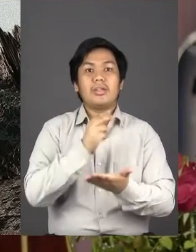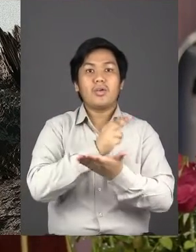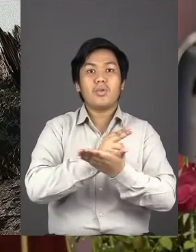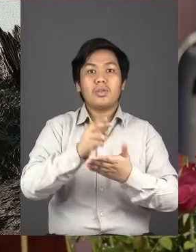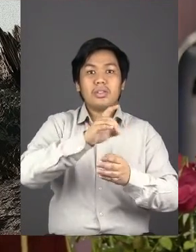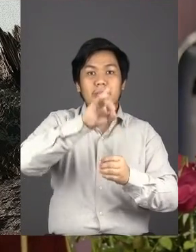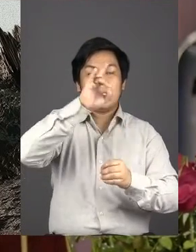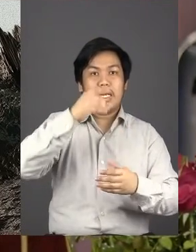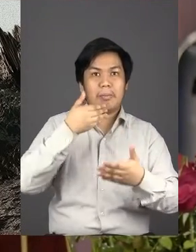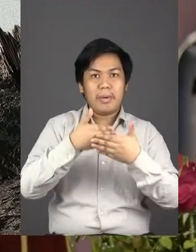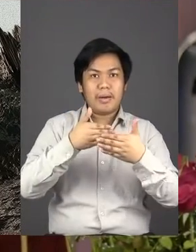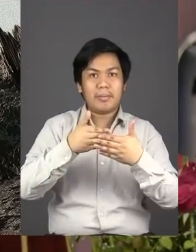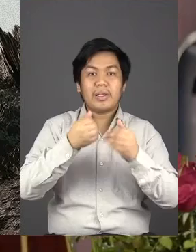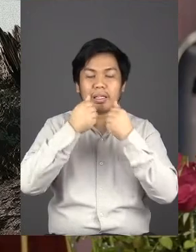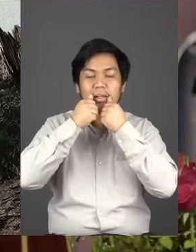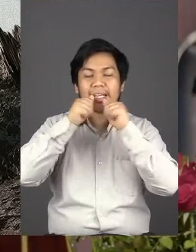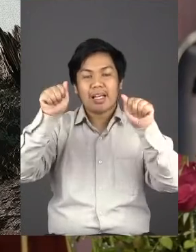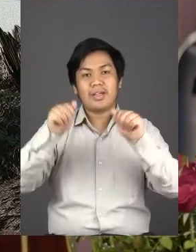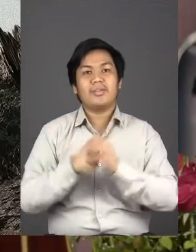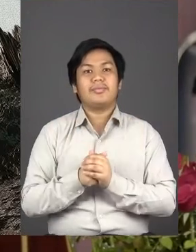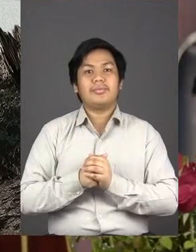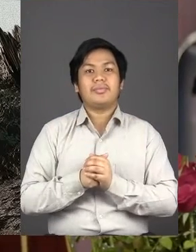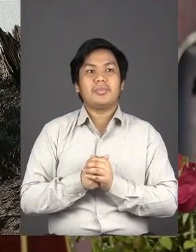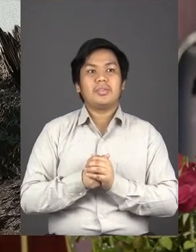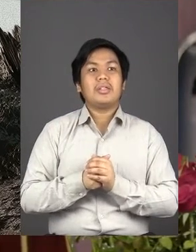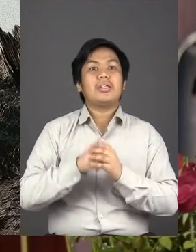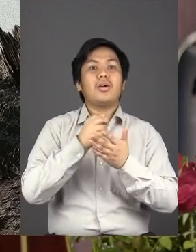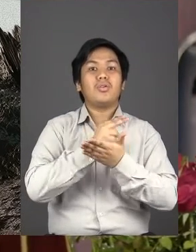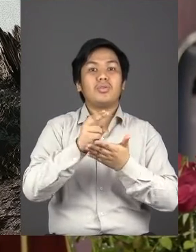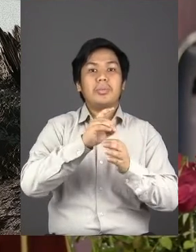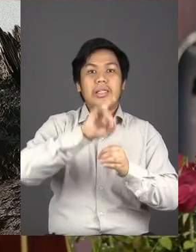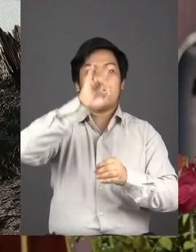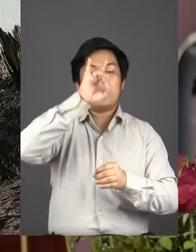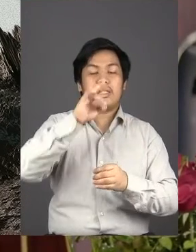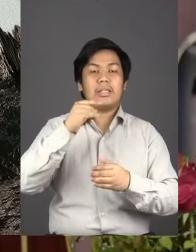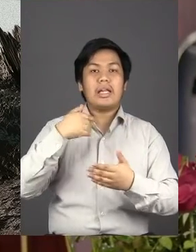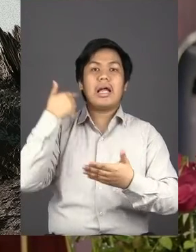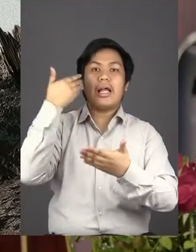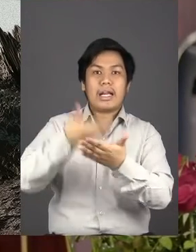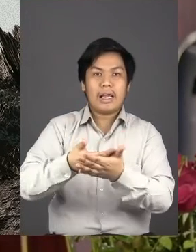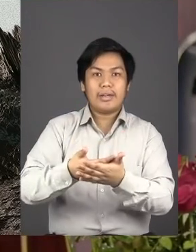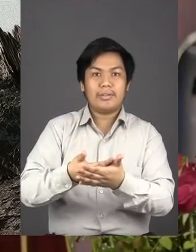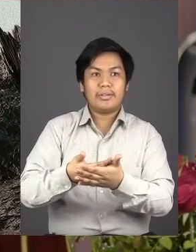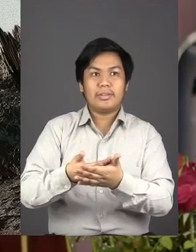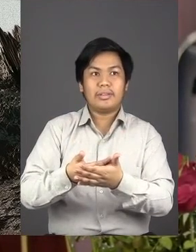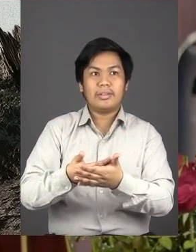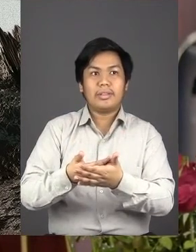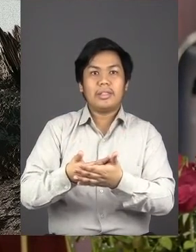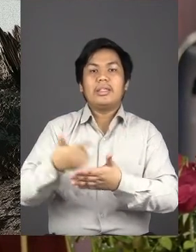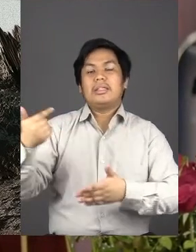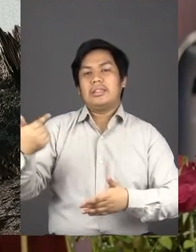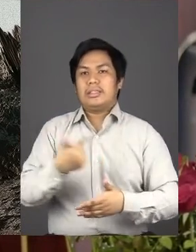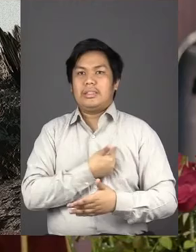Spirit. Ang sabi niya, and when He comes, yung Holy Spirit, He will convict the world